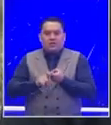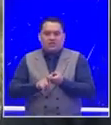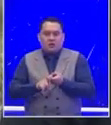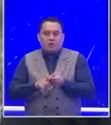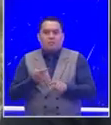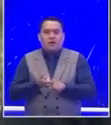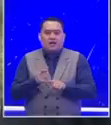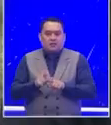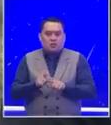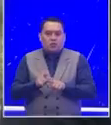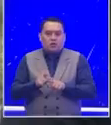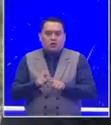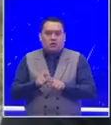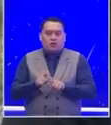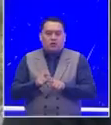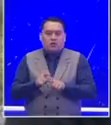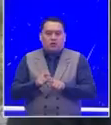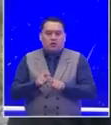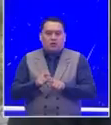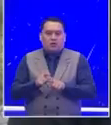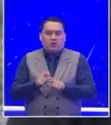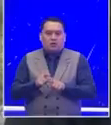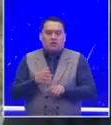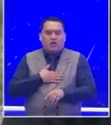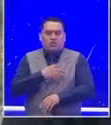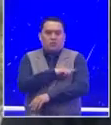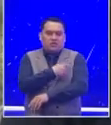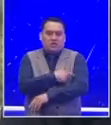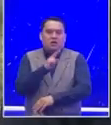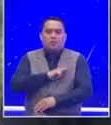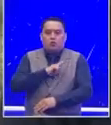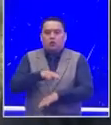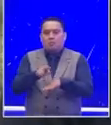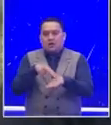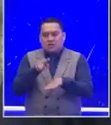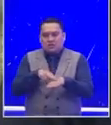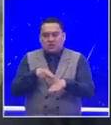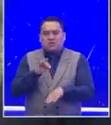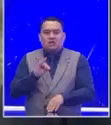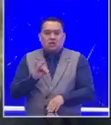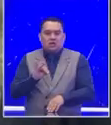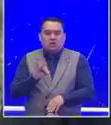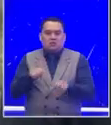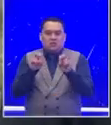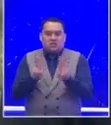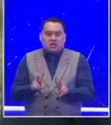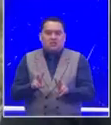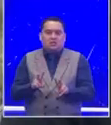Поэтому на блокпосты там находятся наши медицинские работники, полицейские и